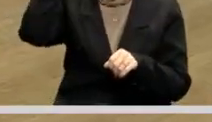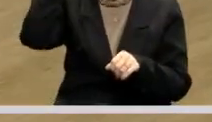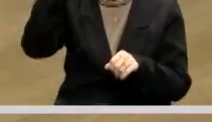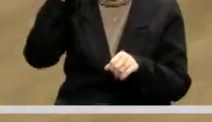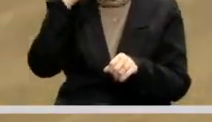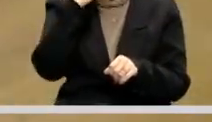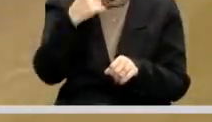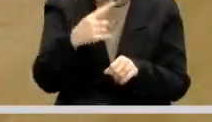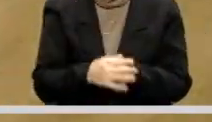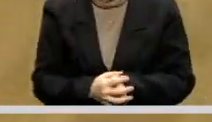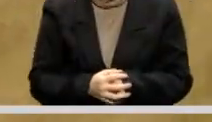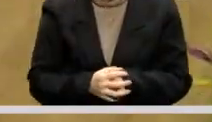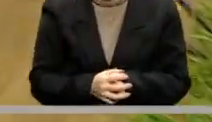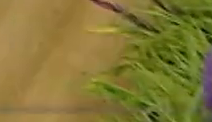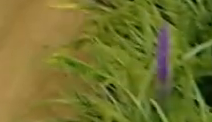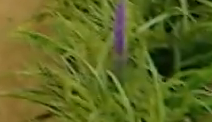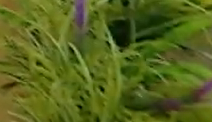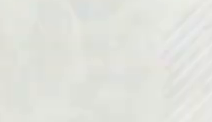diyelim.